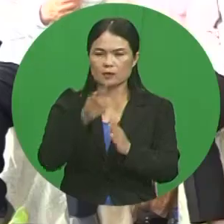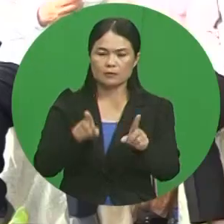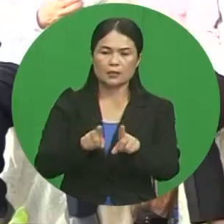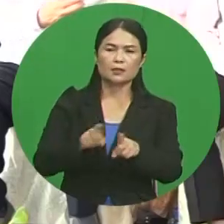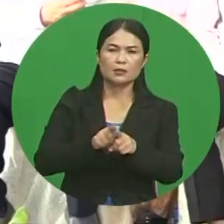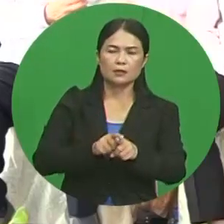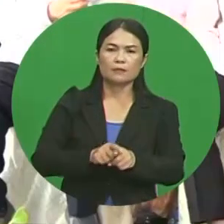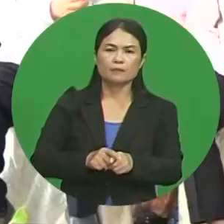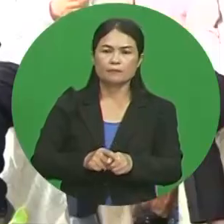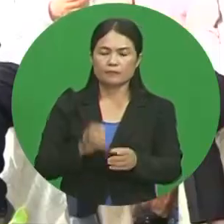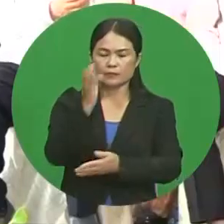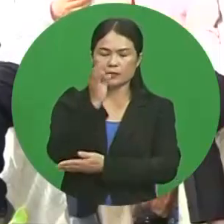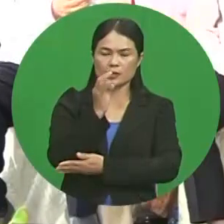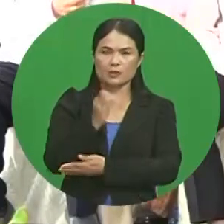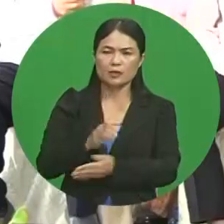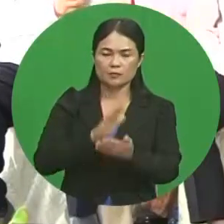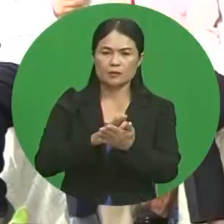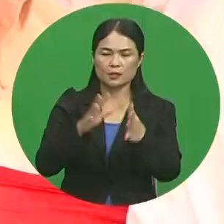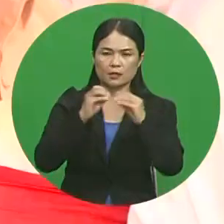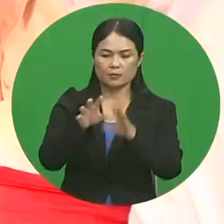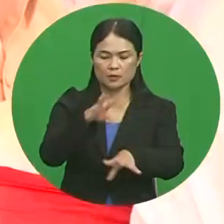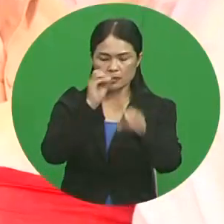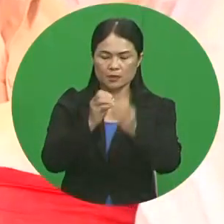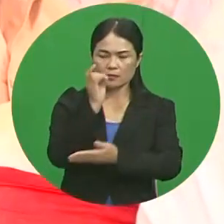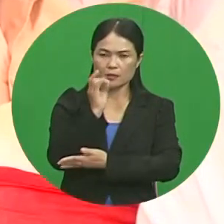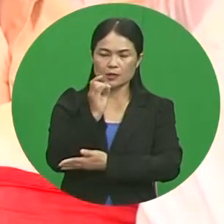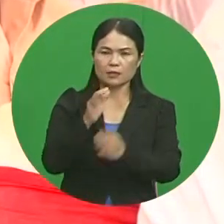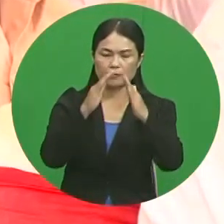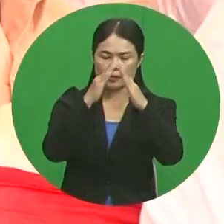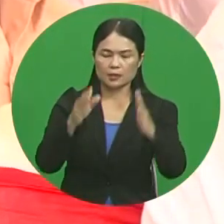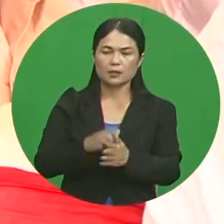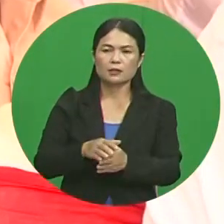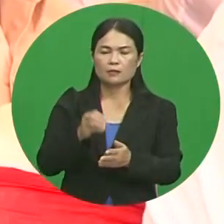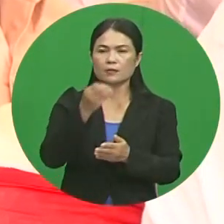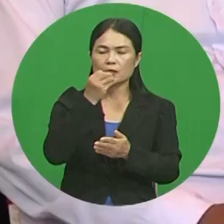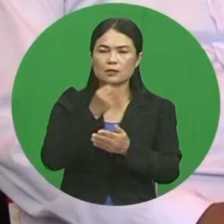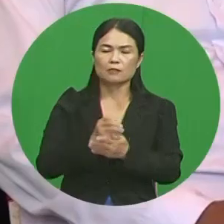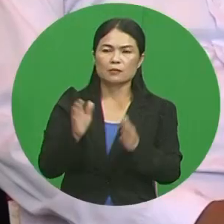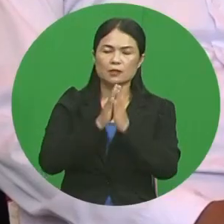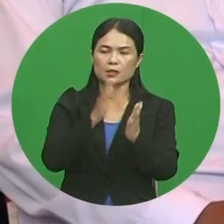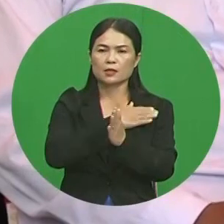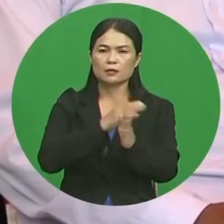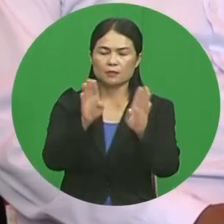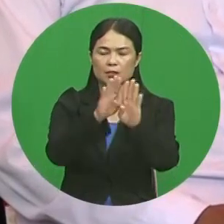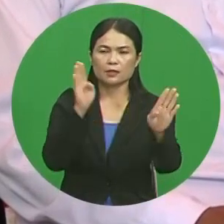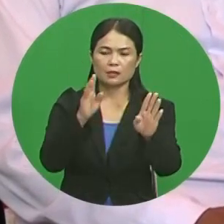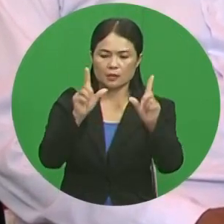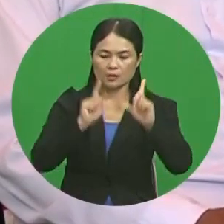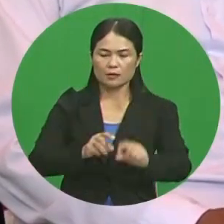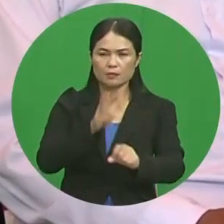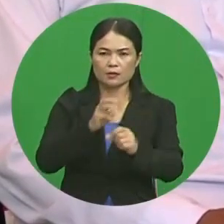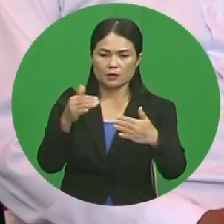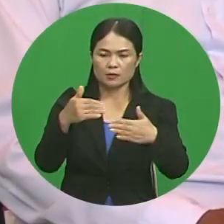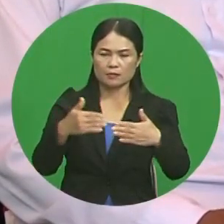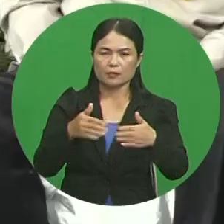ជាព្រះវិហារសាលាធម្មសភាកត់សាលាពុទ្ធិកសិក្សាសាលាឆាន់ស្រះទឹកខ្លងទ្វារនិងរបង